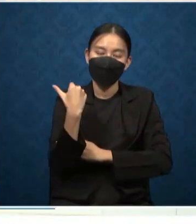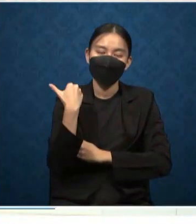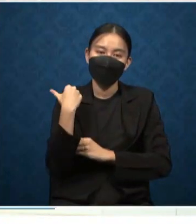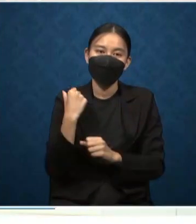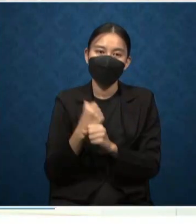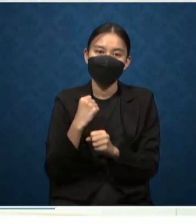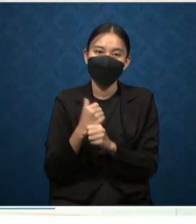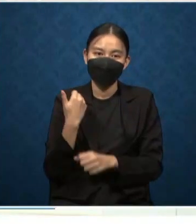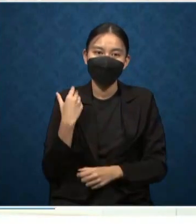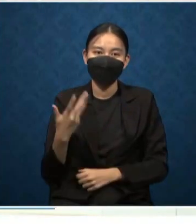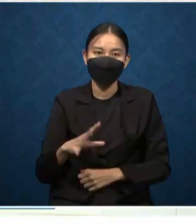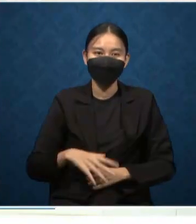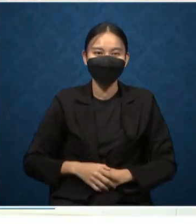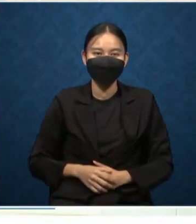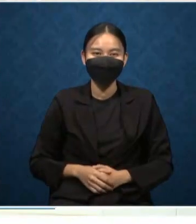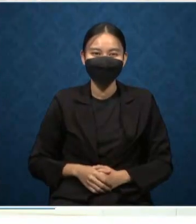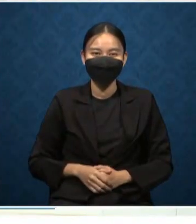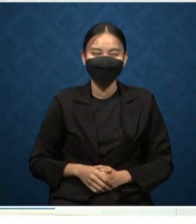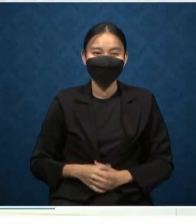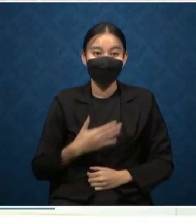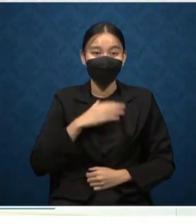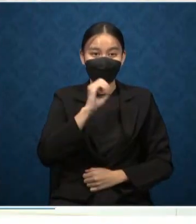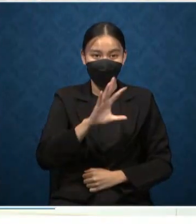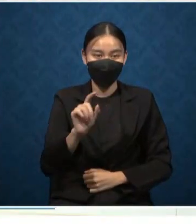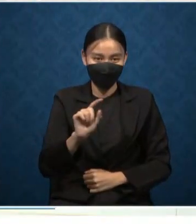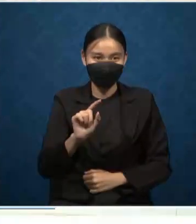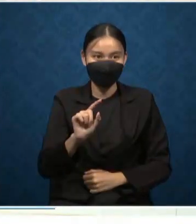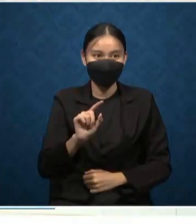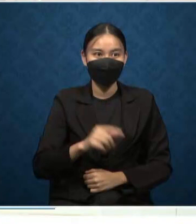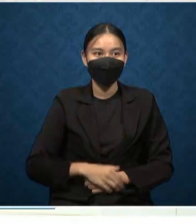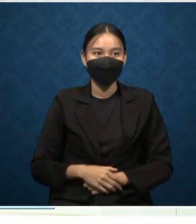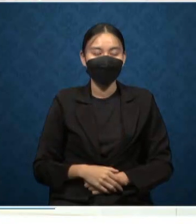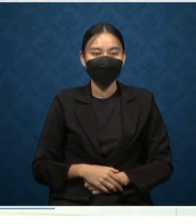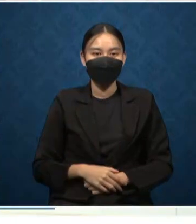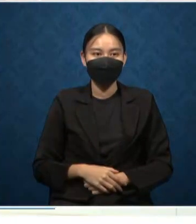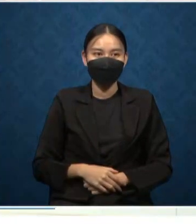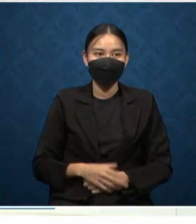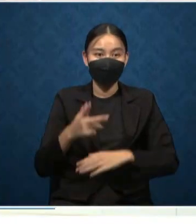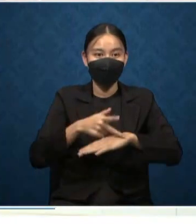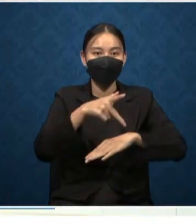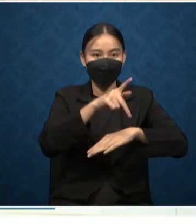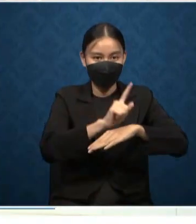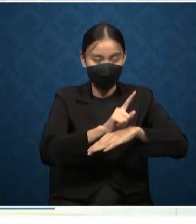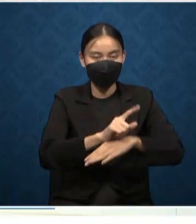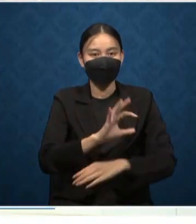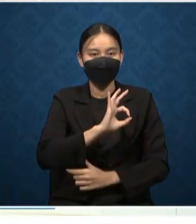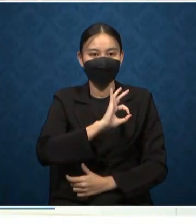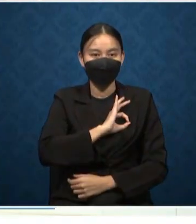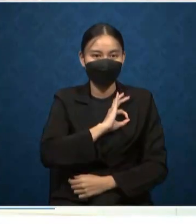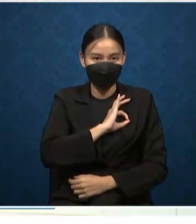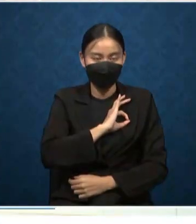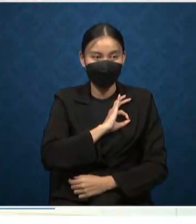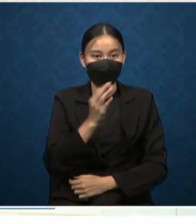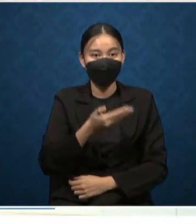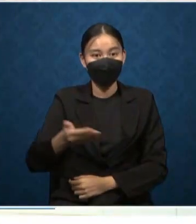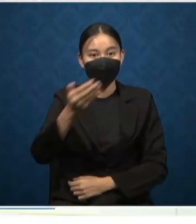การแล้วผมขออนุญ่ากาบเรีนว่า ที่ผมสะท้อนให้ทางท่านประทานนะครั ท่านสมาชิคท่านจะ